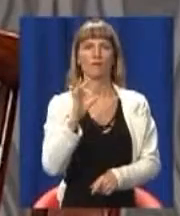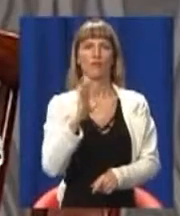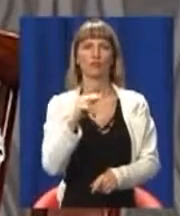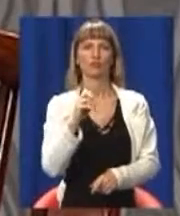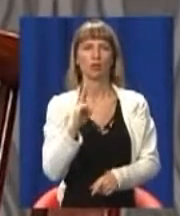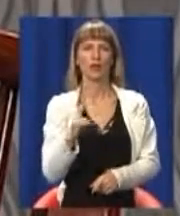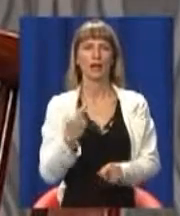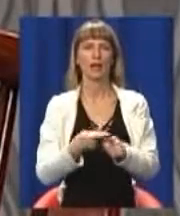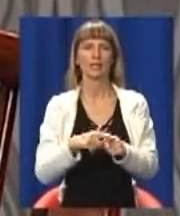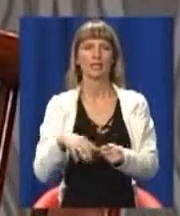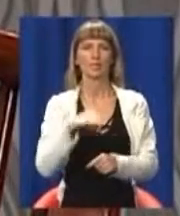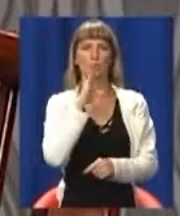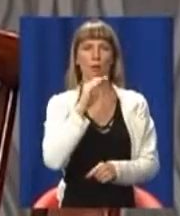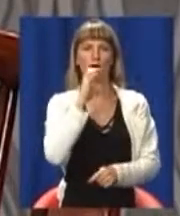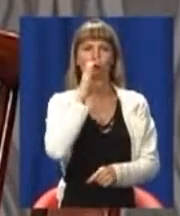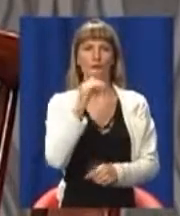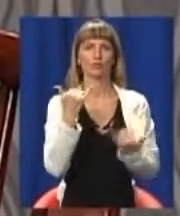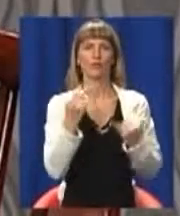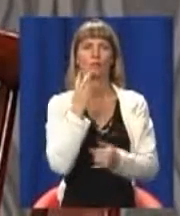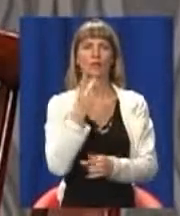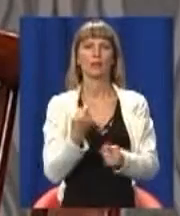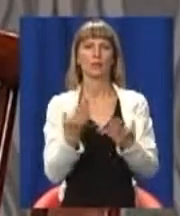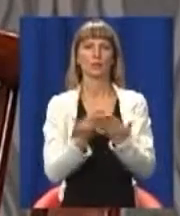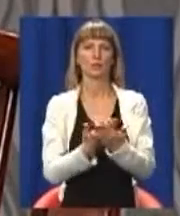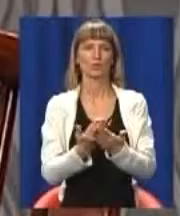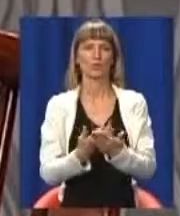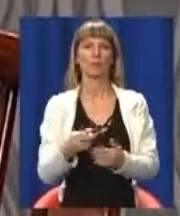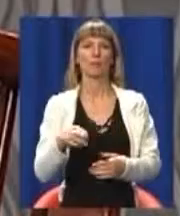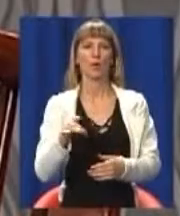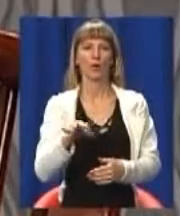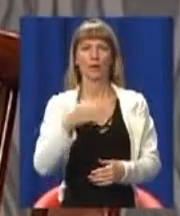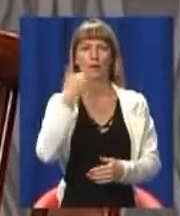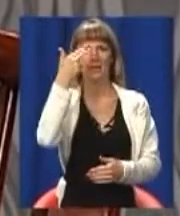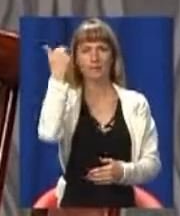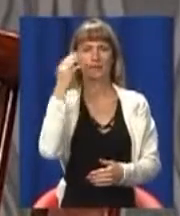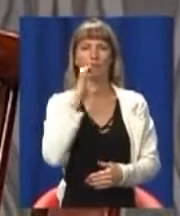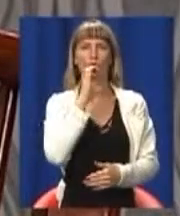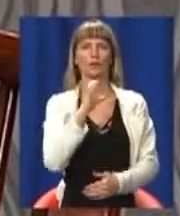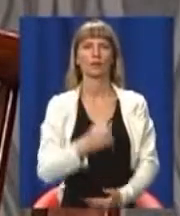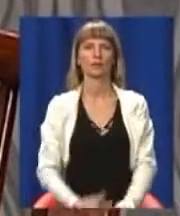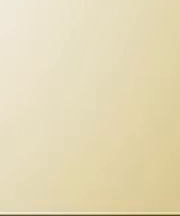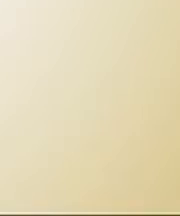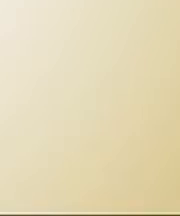так, собаки-вовки. Давайте зараз подивимося сюжет саме про італійського вовка.